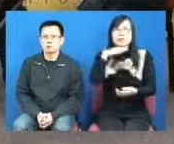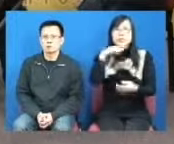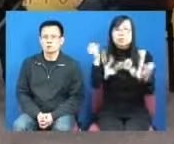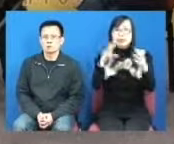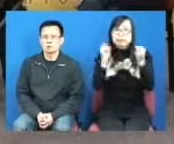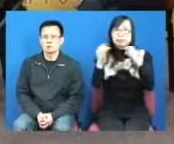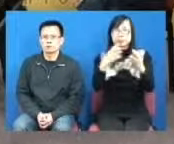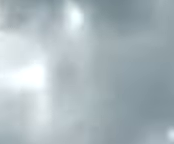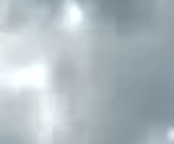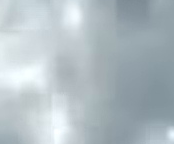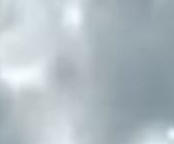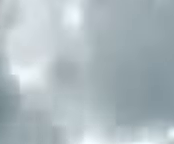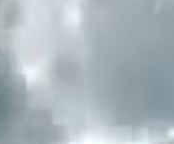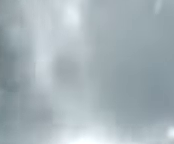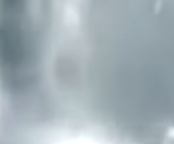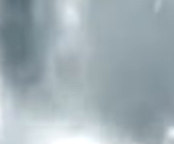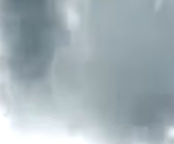一下